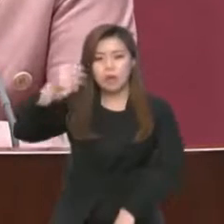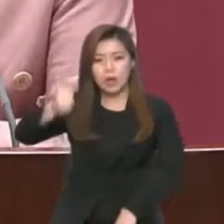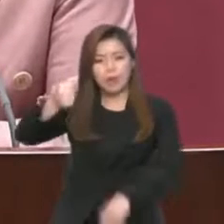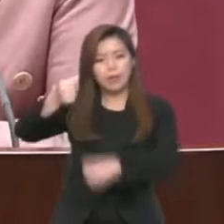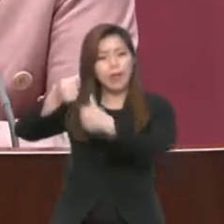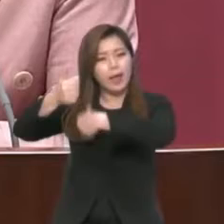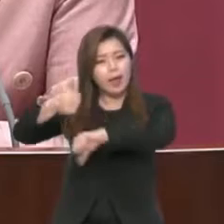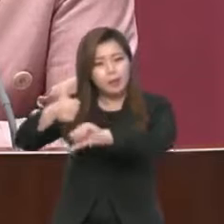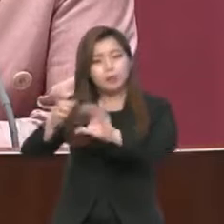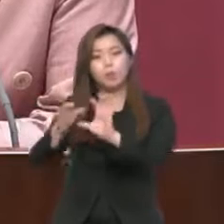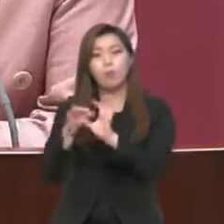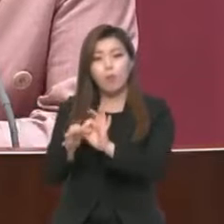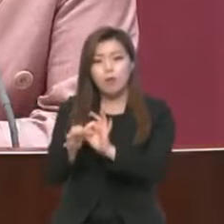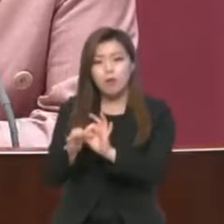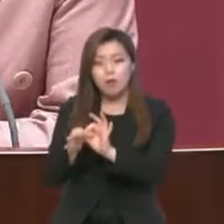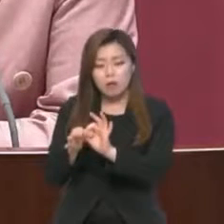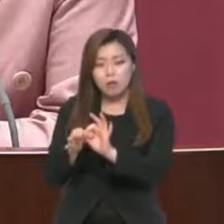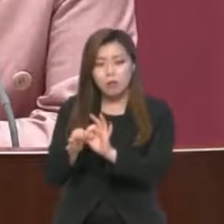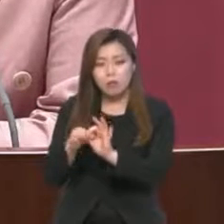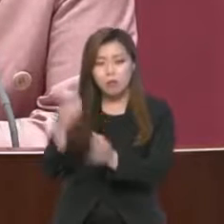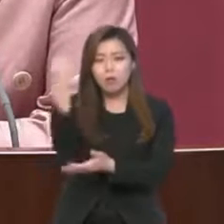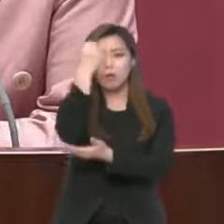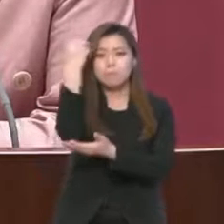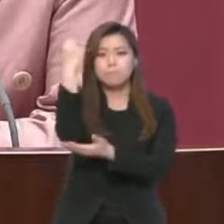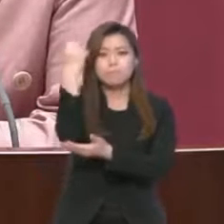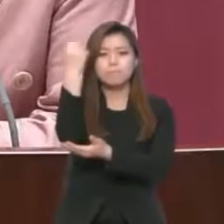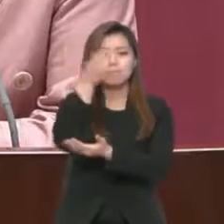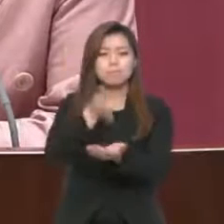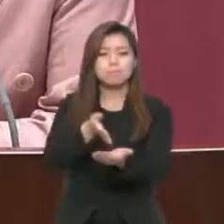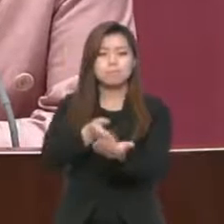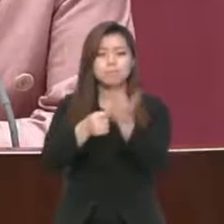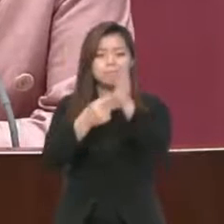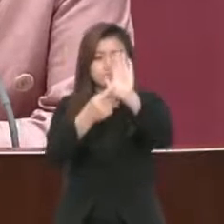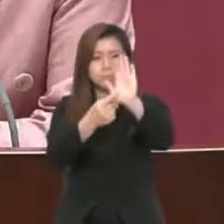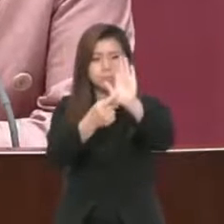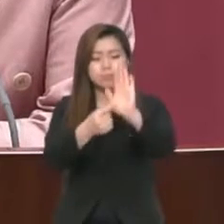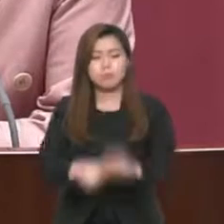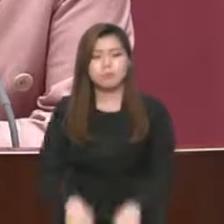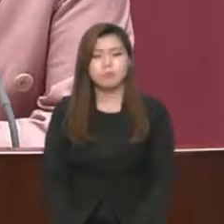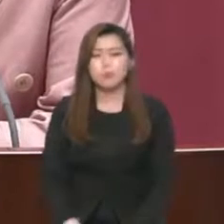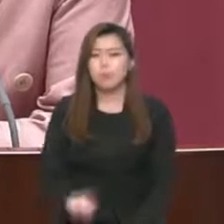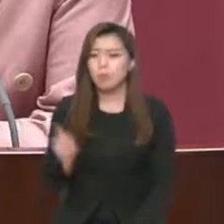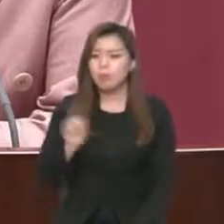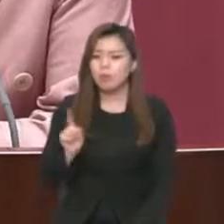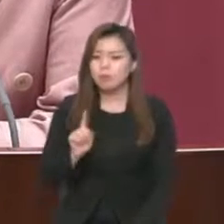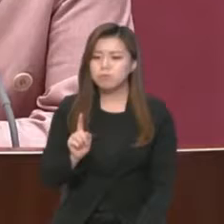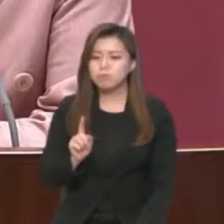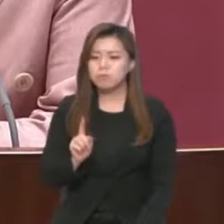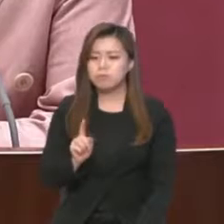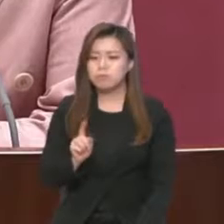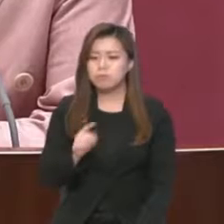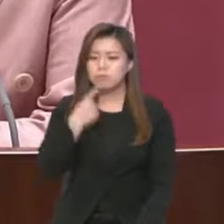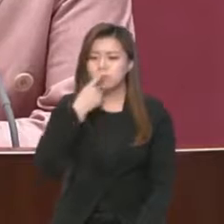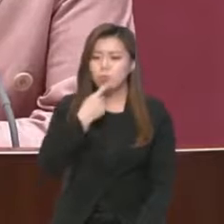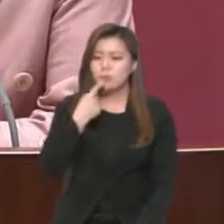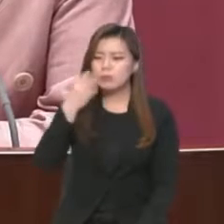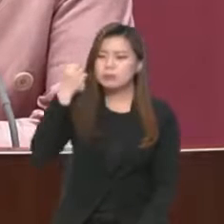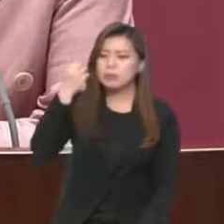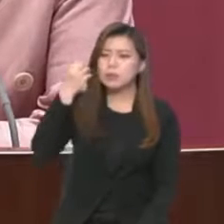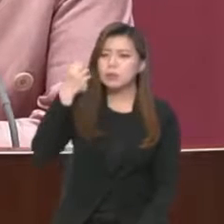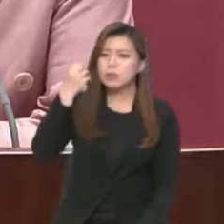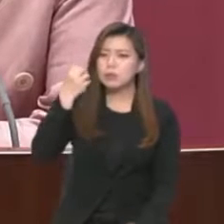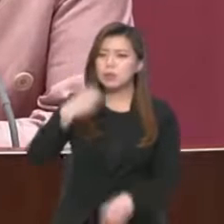관련 언론 보도 참고 자료라며 설병 구하기에 나섰습니다. 이상한 논리로 병과 연장에 별 문제